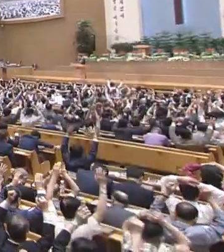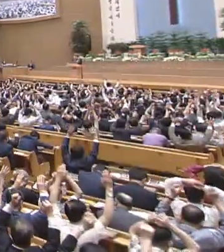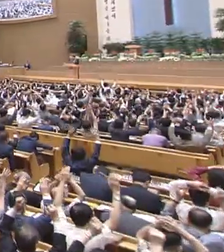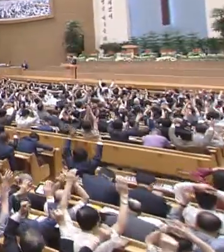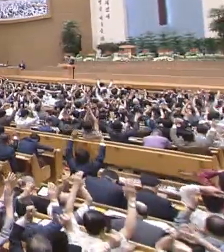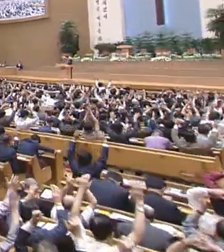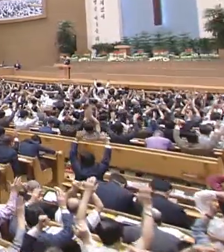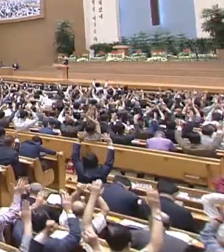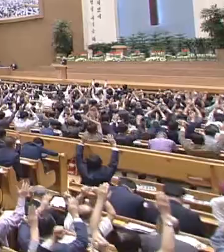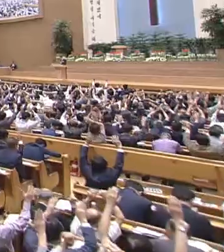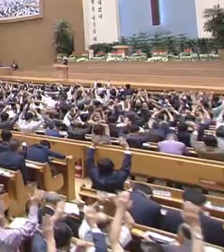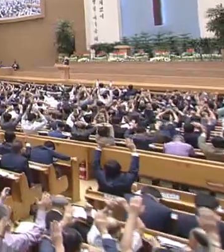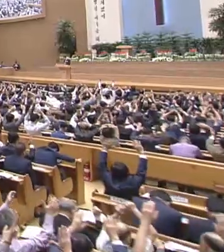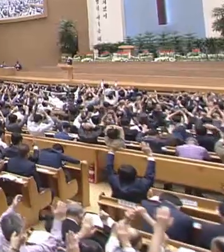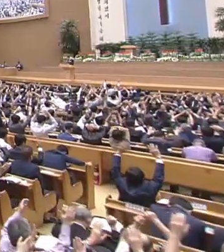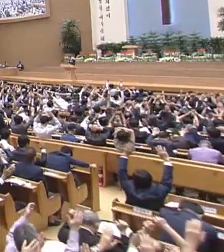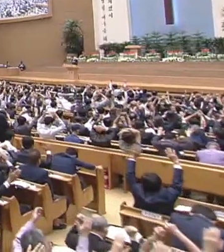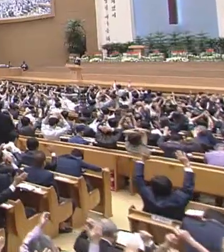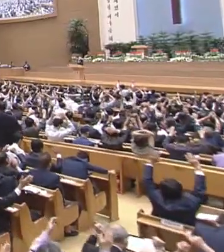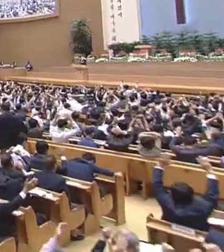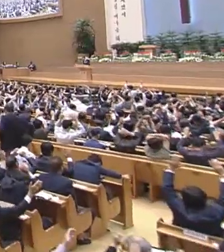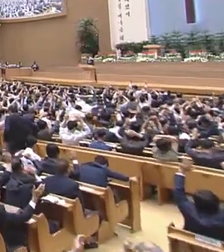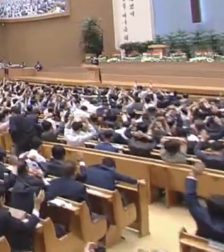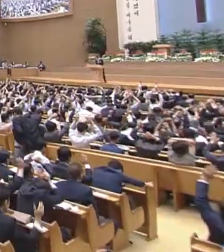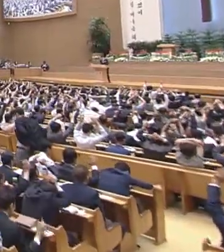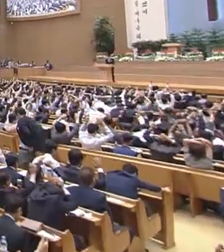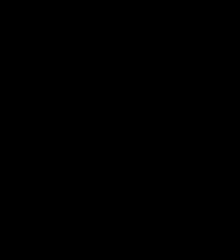하나님 아들이 정말 심자가의 그 피의 공로로